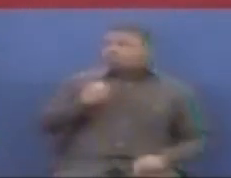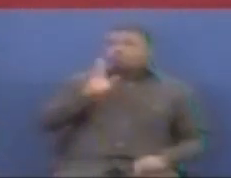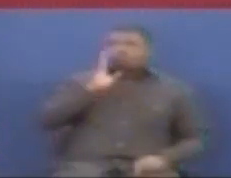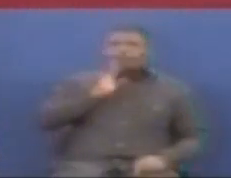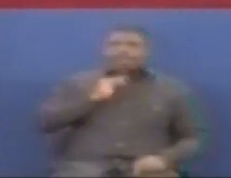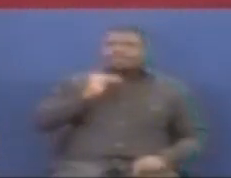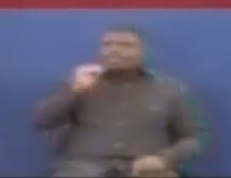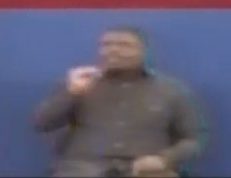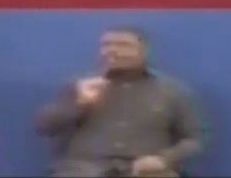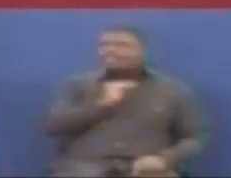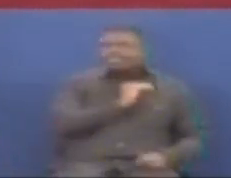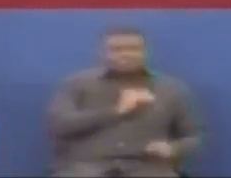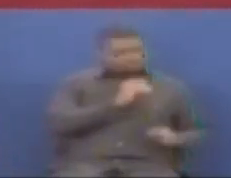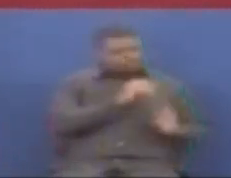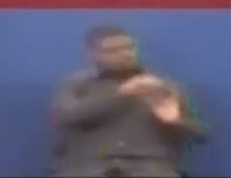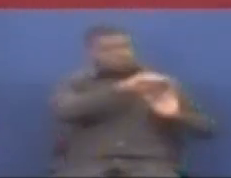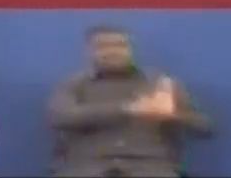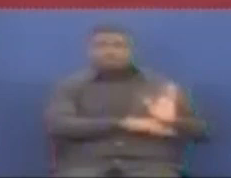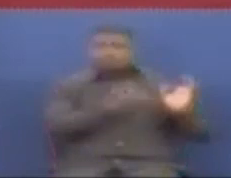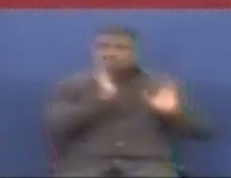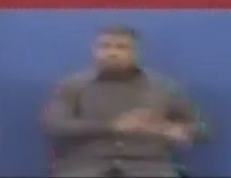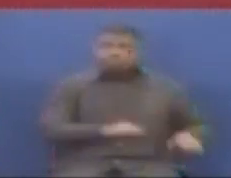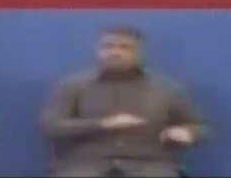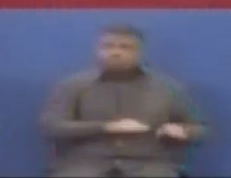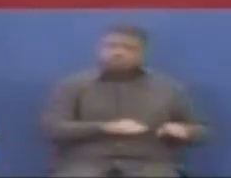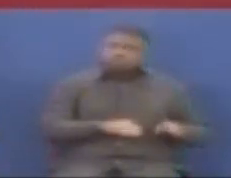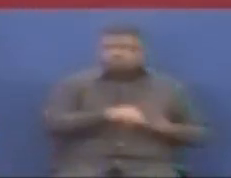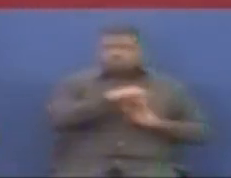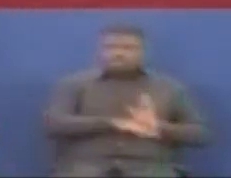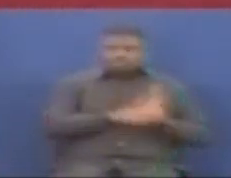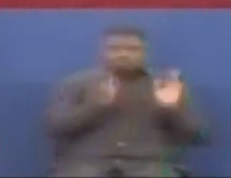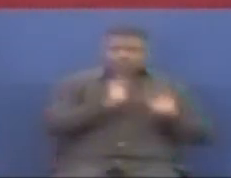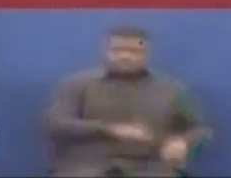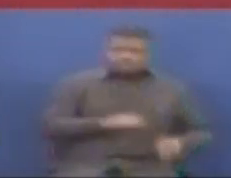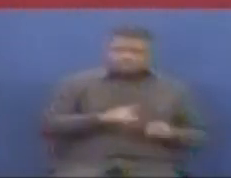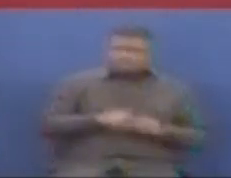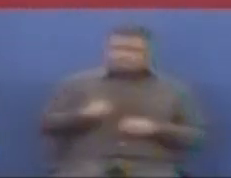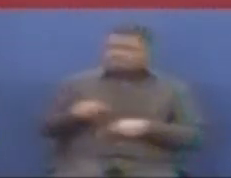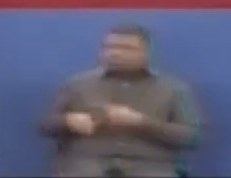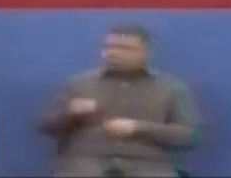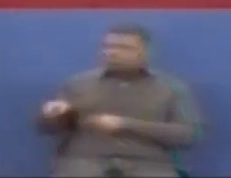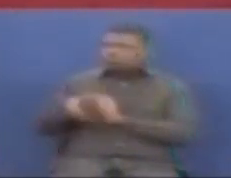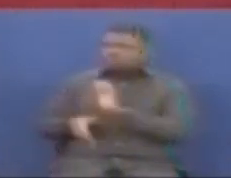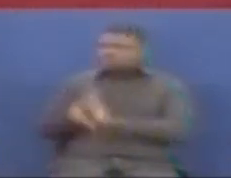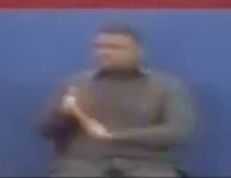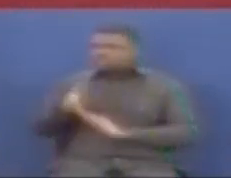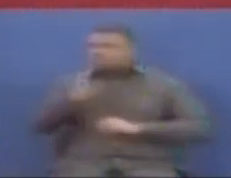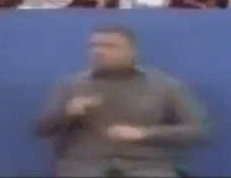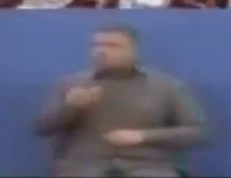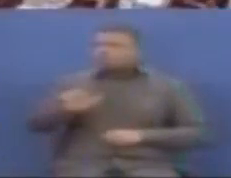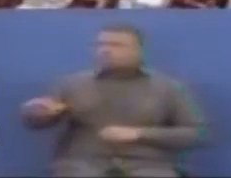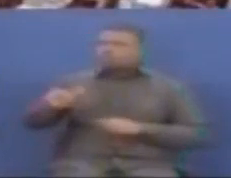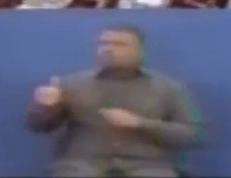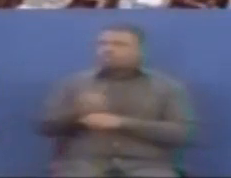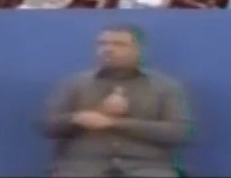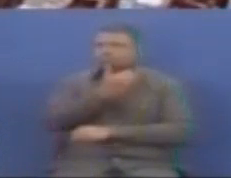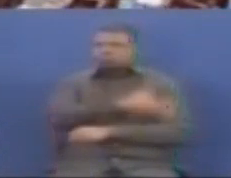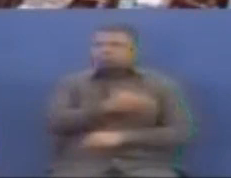za ukamilishaji wa taratibu. Nataka nimhakikishie taratibu zitakapokuwa zimekamilika, mradi huo tutauanza na wananchi wake wataweza kupata huduma ya